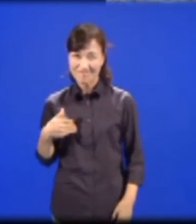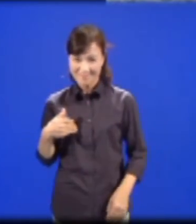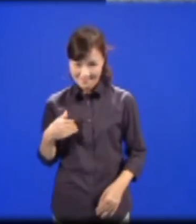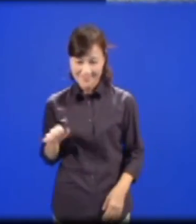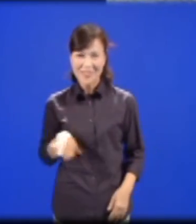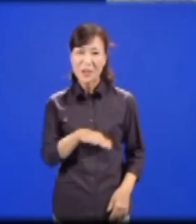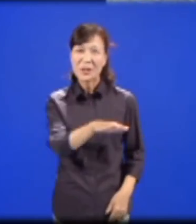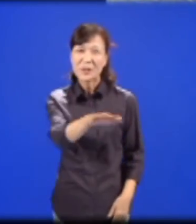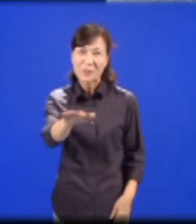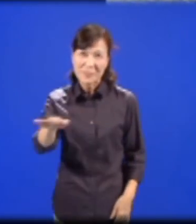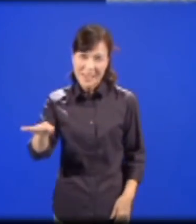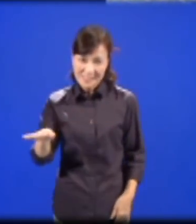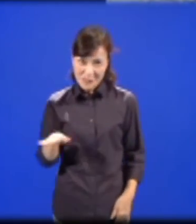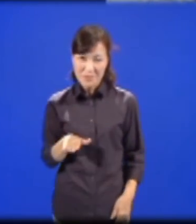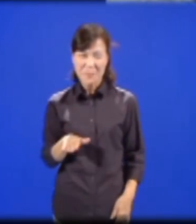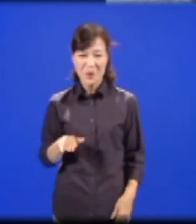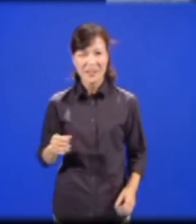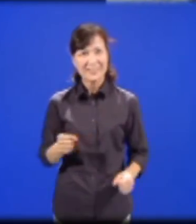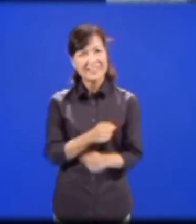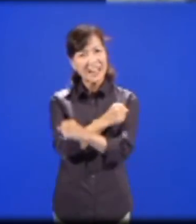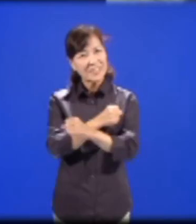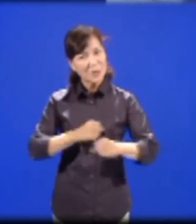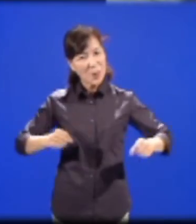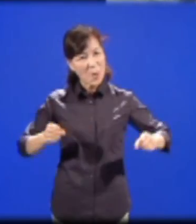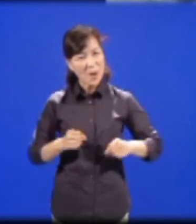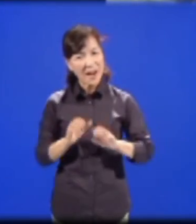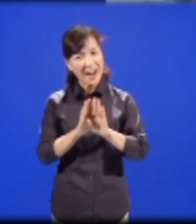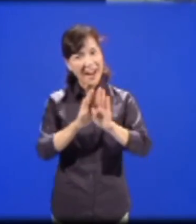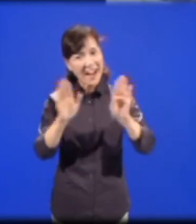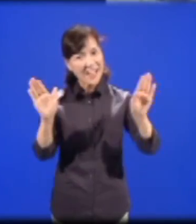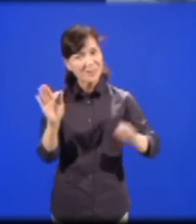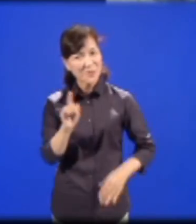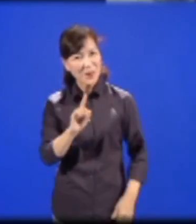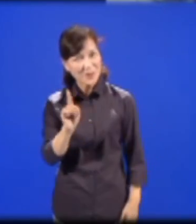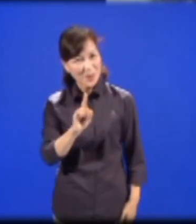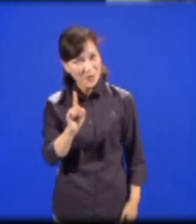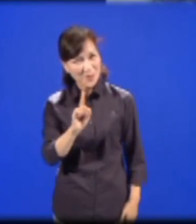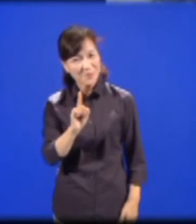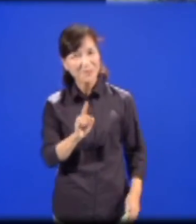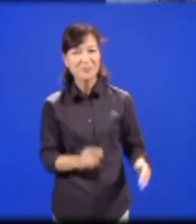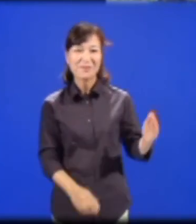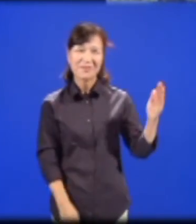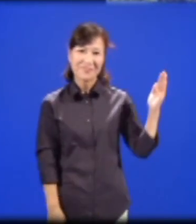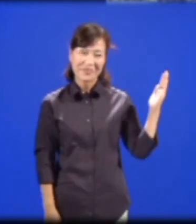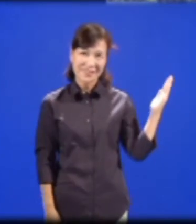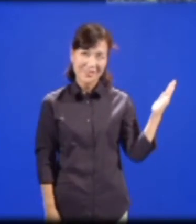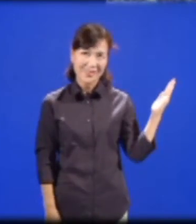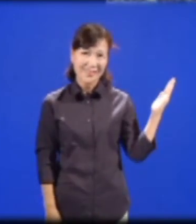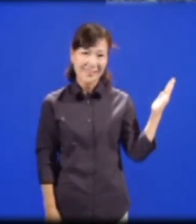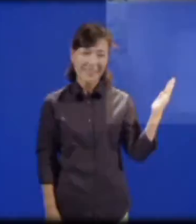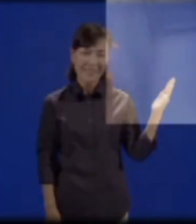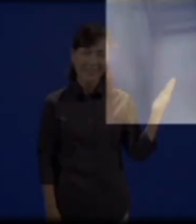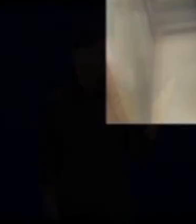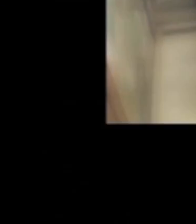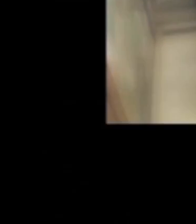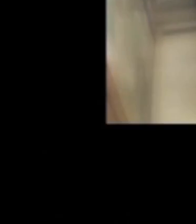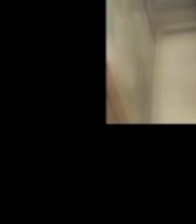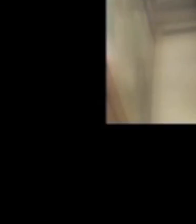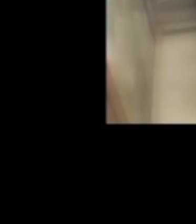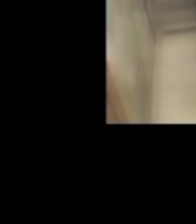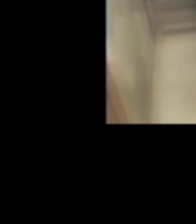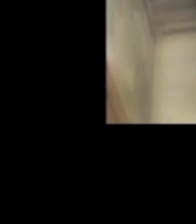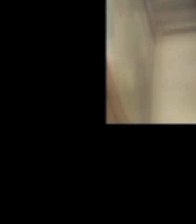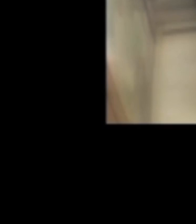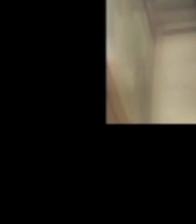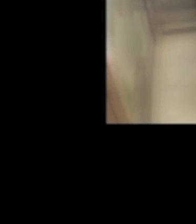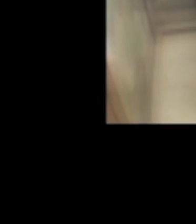さあ、テレビをご覧の皆さんも仲間で楽しく介護予防を始めてみませんか？今年度の募集